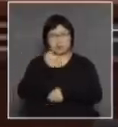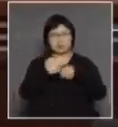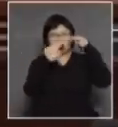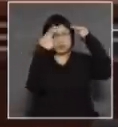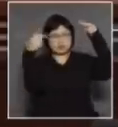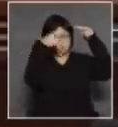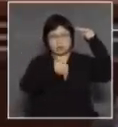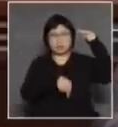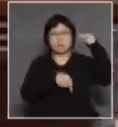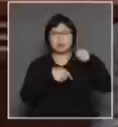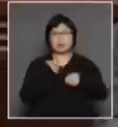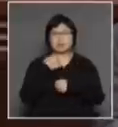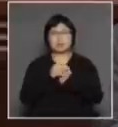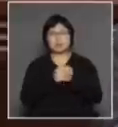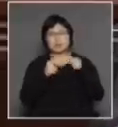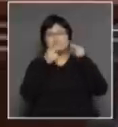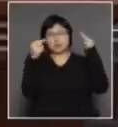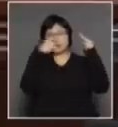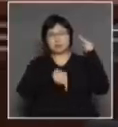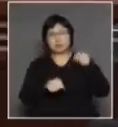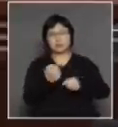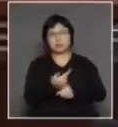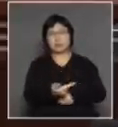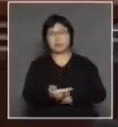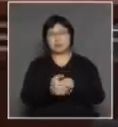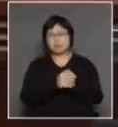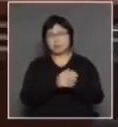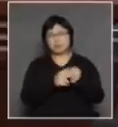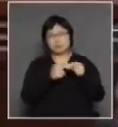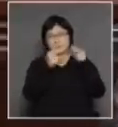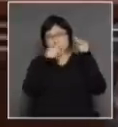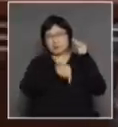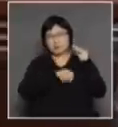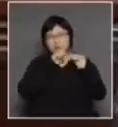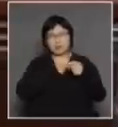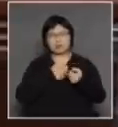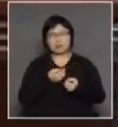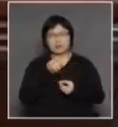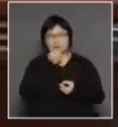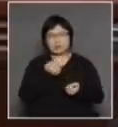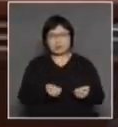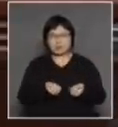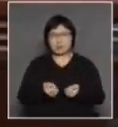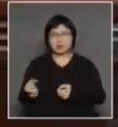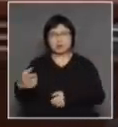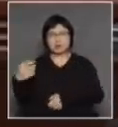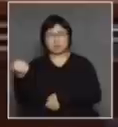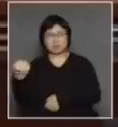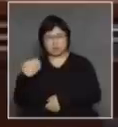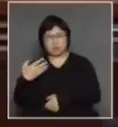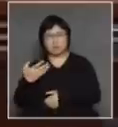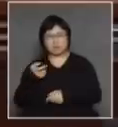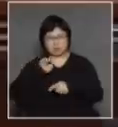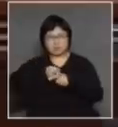橋底啦，但總之係喺天橋底好多嘢做。喺天橋底就講呢個飲食車，咁財爺竟然就話其